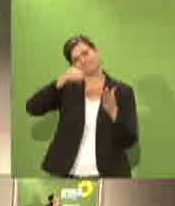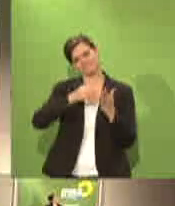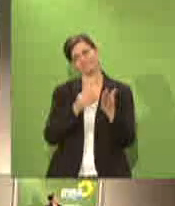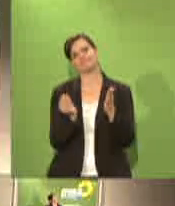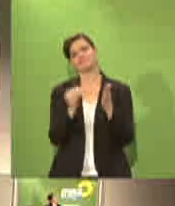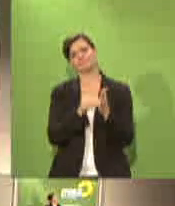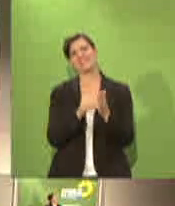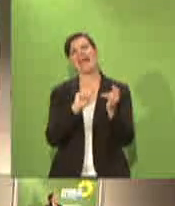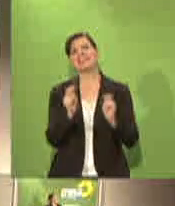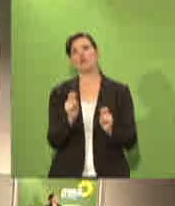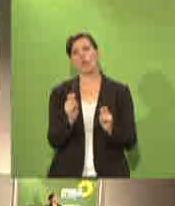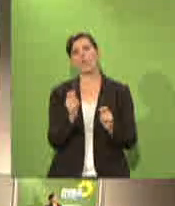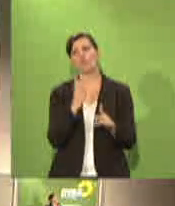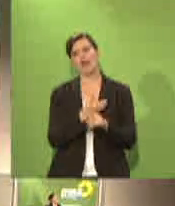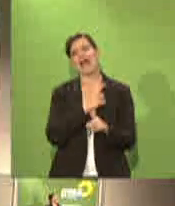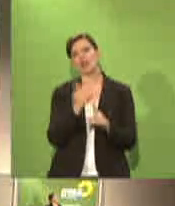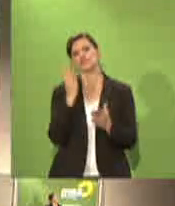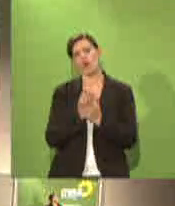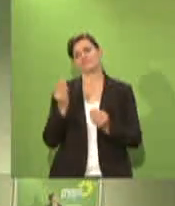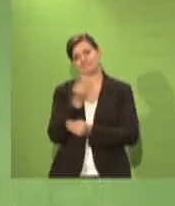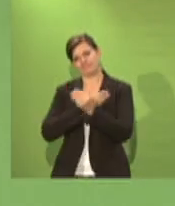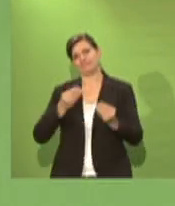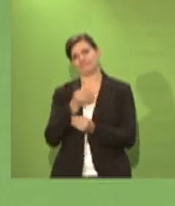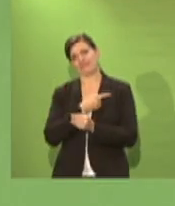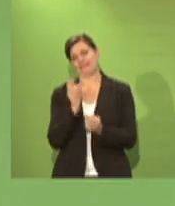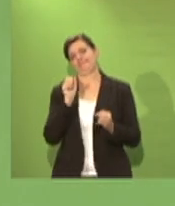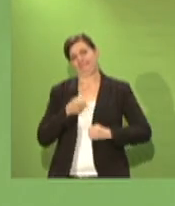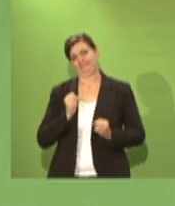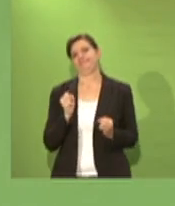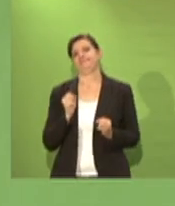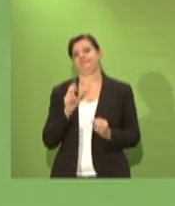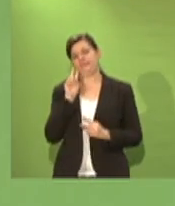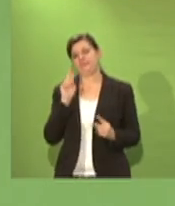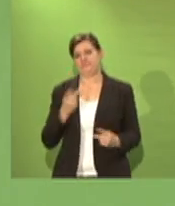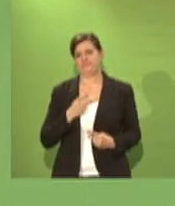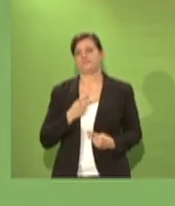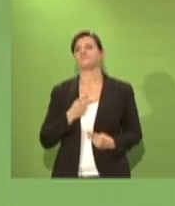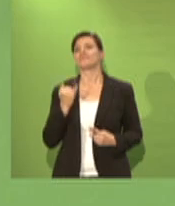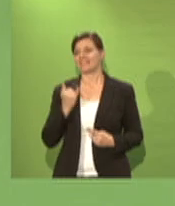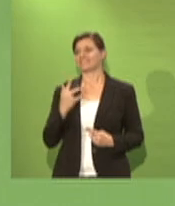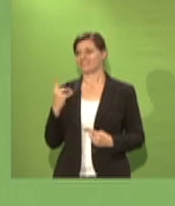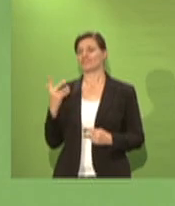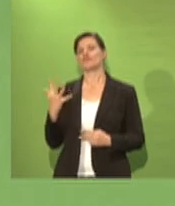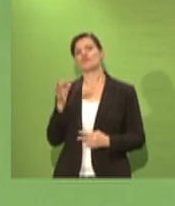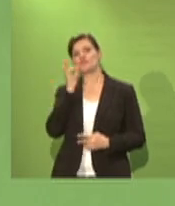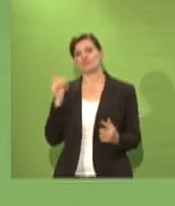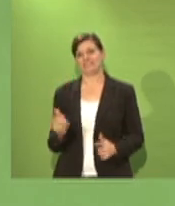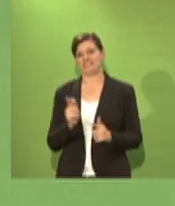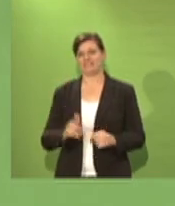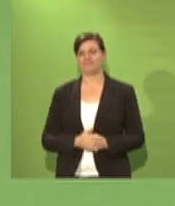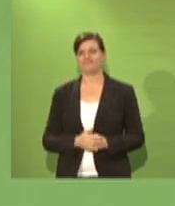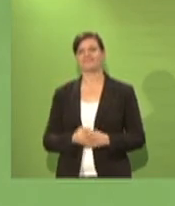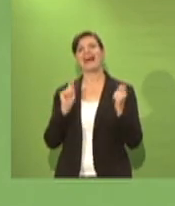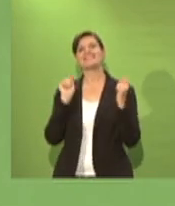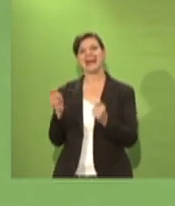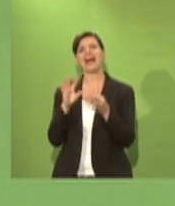Änderungen sind alle einvernehmlich besprochen worden. Und Sebastian, du hast jetzt auch bis zu 5 Minuten Zeit. Genau. Es geht bei dem Antrag, wie der Titel ja schon